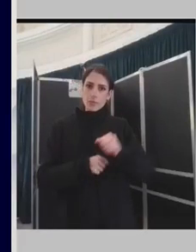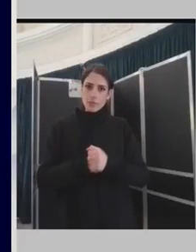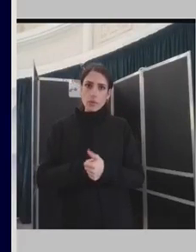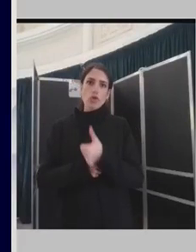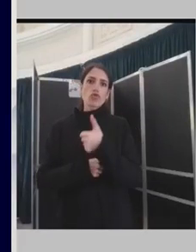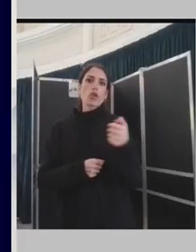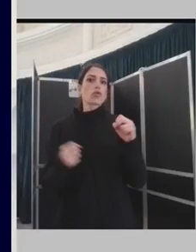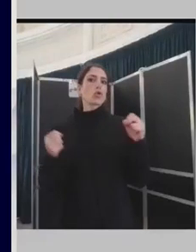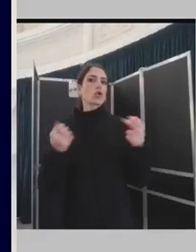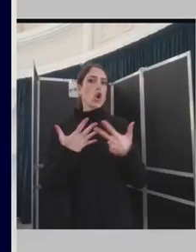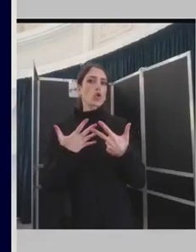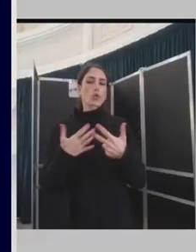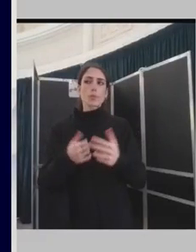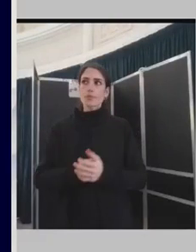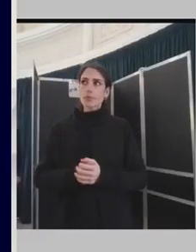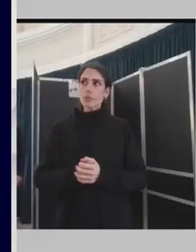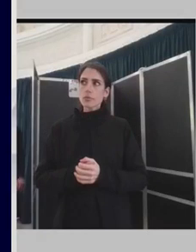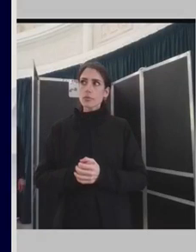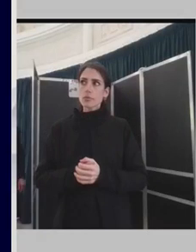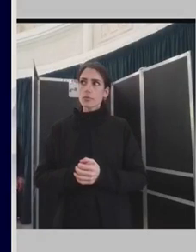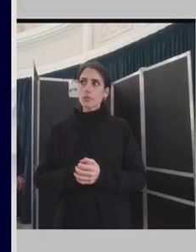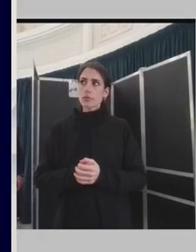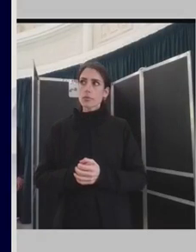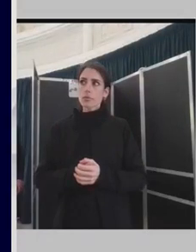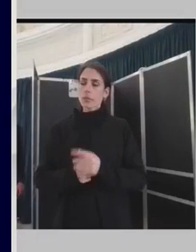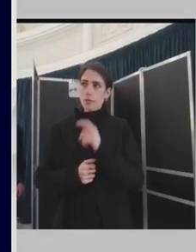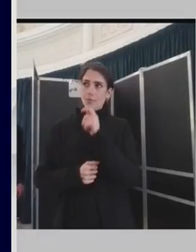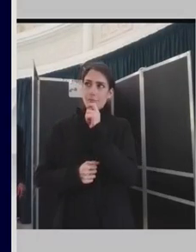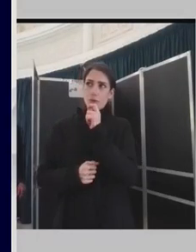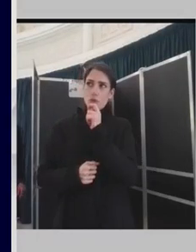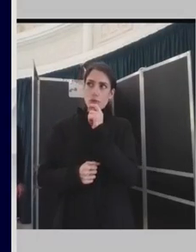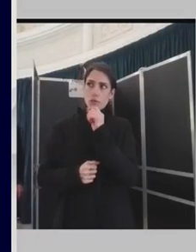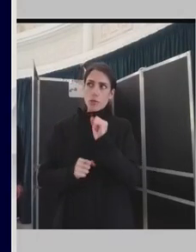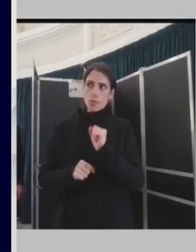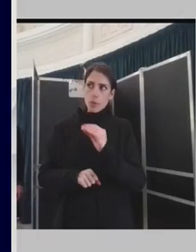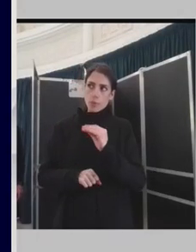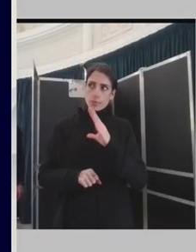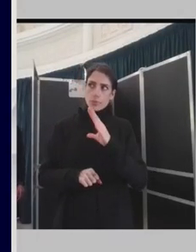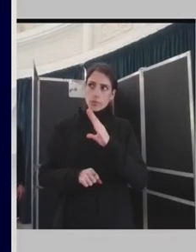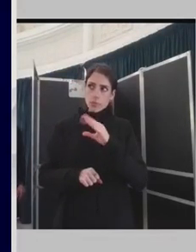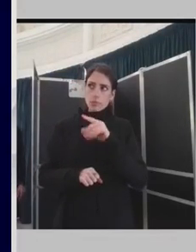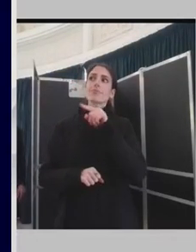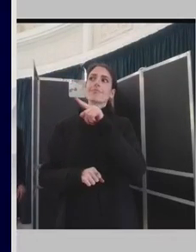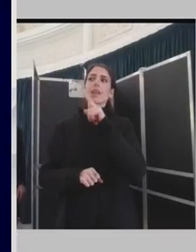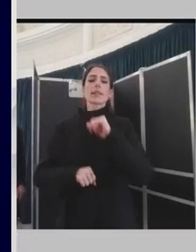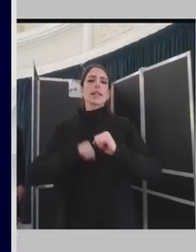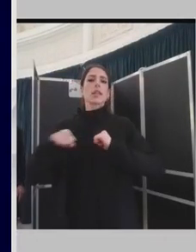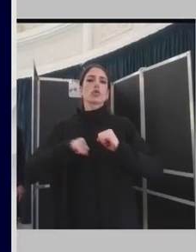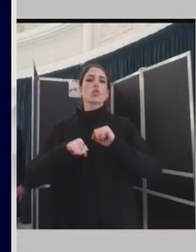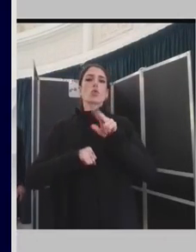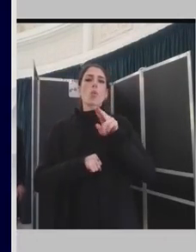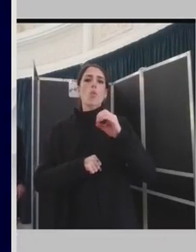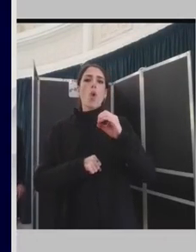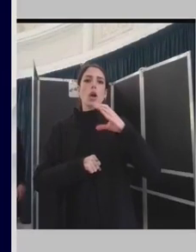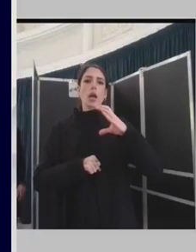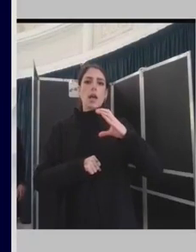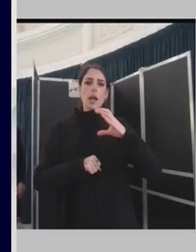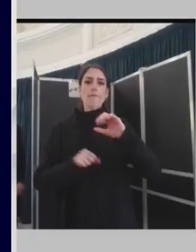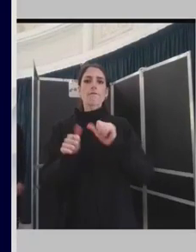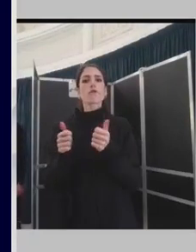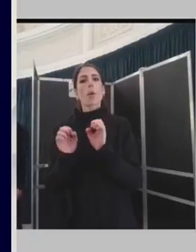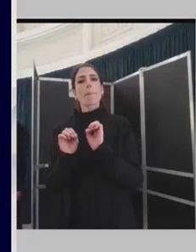Se gli accezioniamo il microfono lì. Diciamo a lui, direttore della UOC Formazione e Lavoro, a lui chiediamo anche in particolare un focus